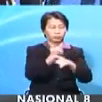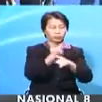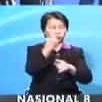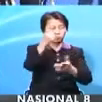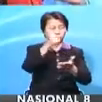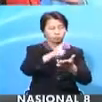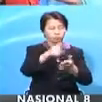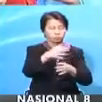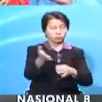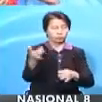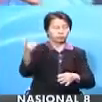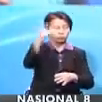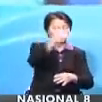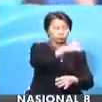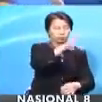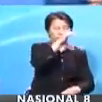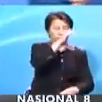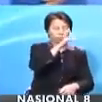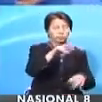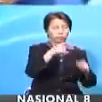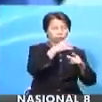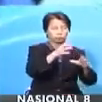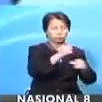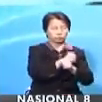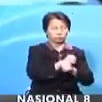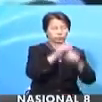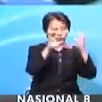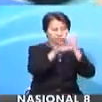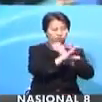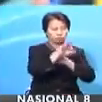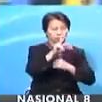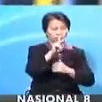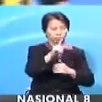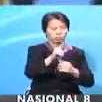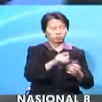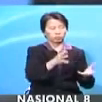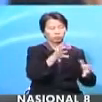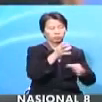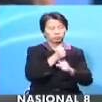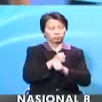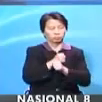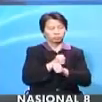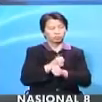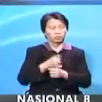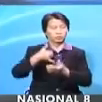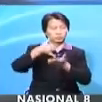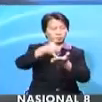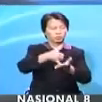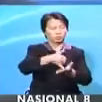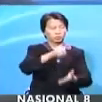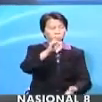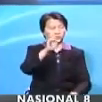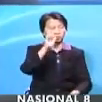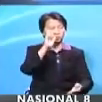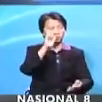sebelum berlepas ke Melaka untuk membawa jabatan Kuala Lumpur menjulang piala kebangsaan mereka